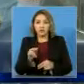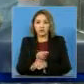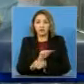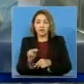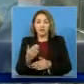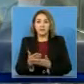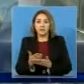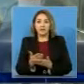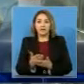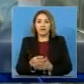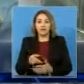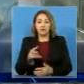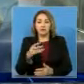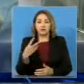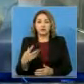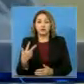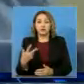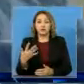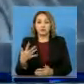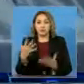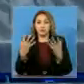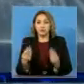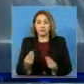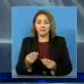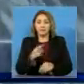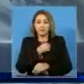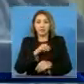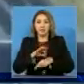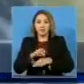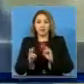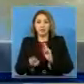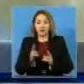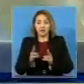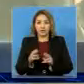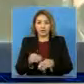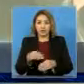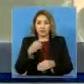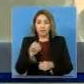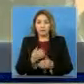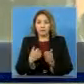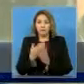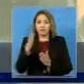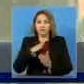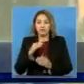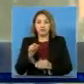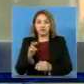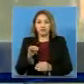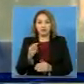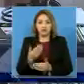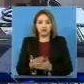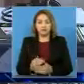ее пациентов составляет от 3 до 5 дней. К слову, медики, проводящие такие операции, заблаговременно повысили свою